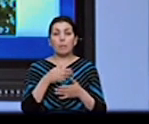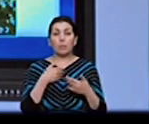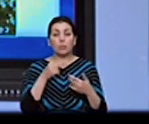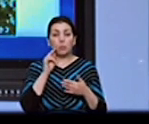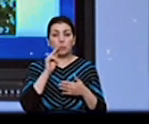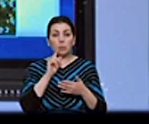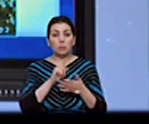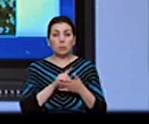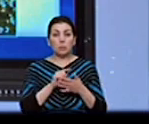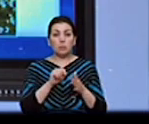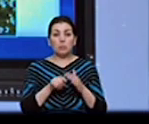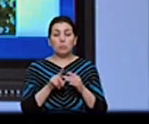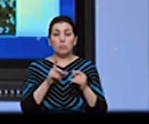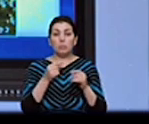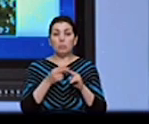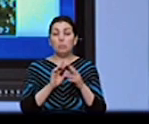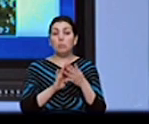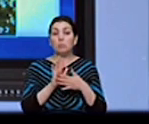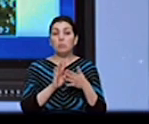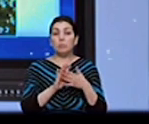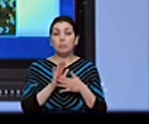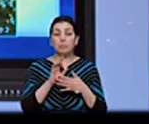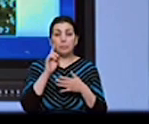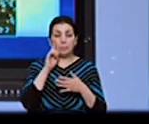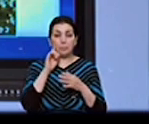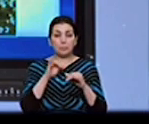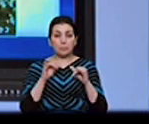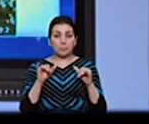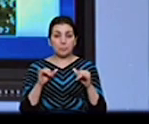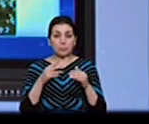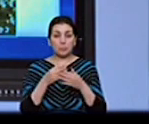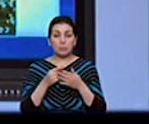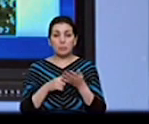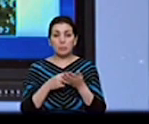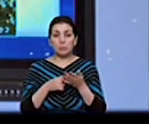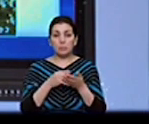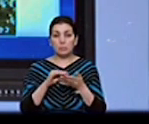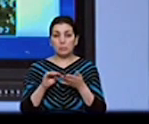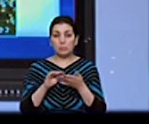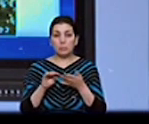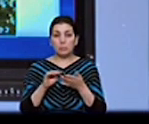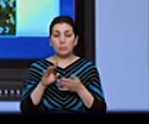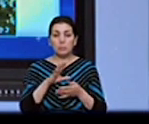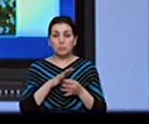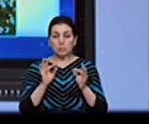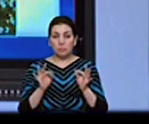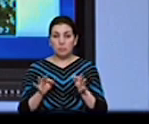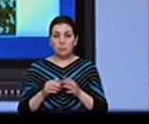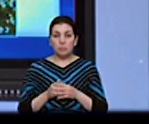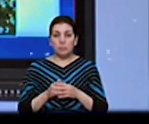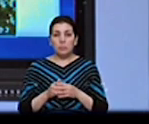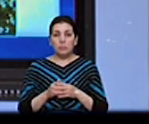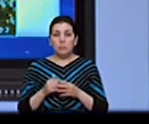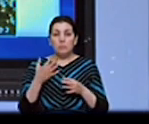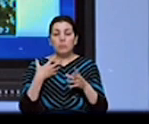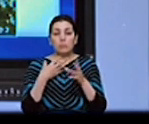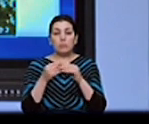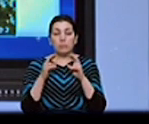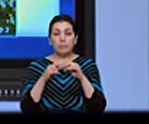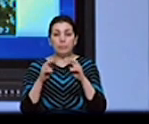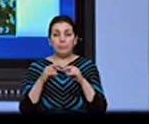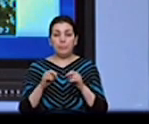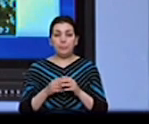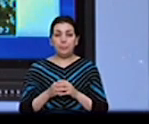foydalangan holda ushbu o'simliklar haqidagi ma'lumotlarni daftaringizga yozgansiz, to'g'rimi? Keling, ularni